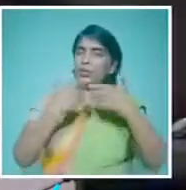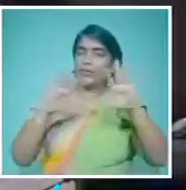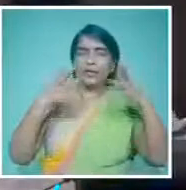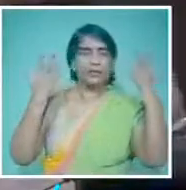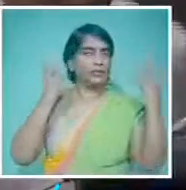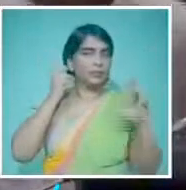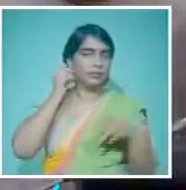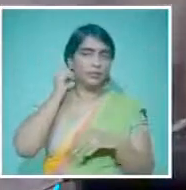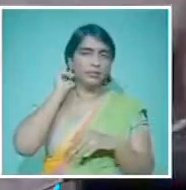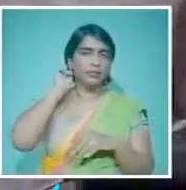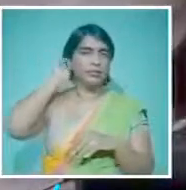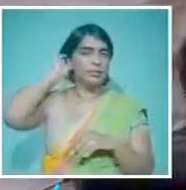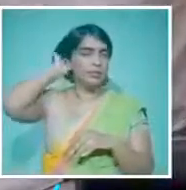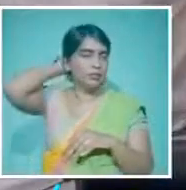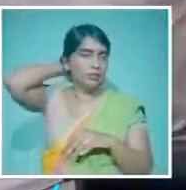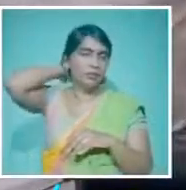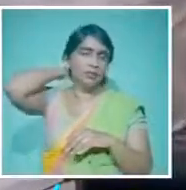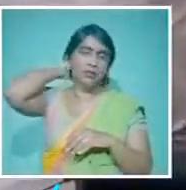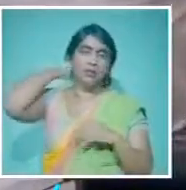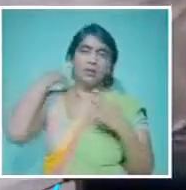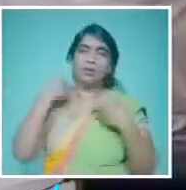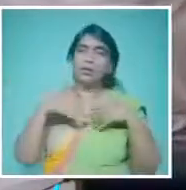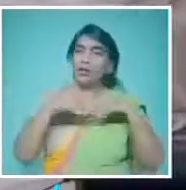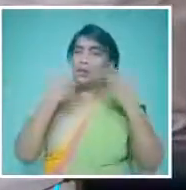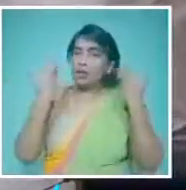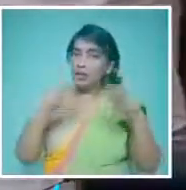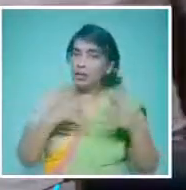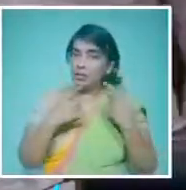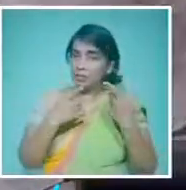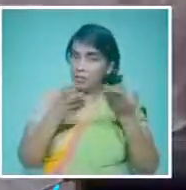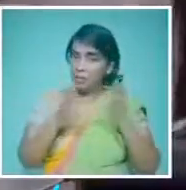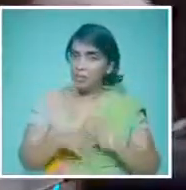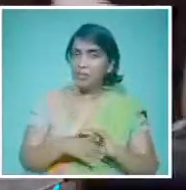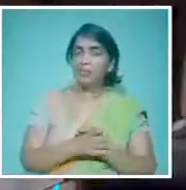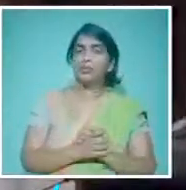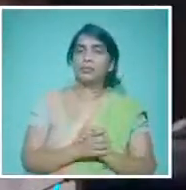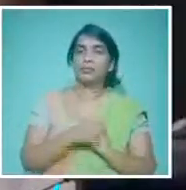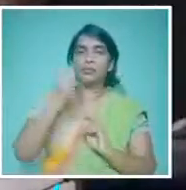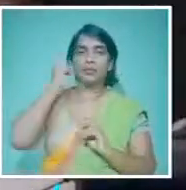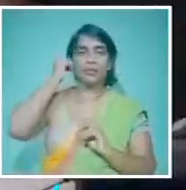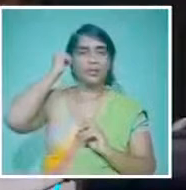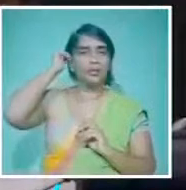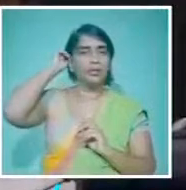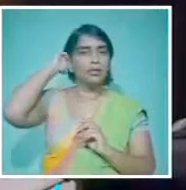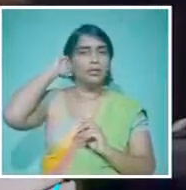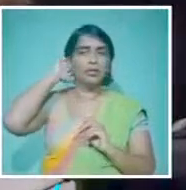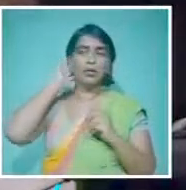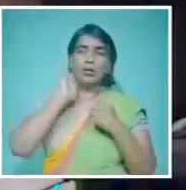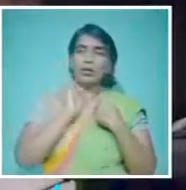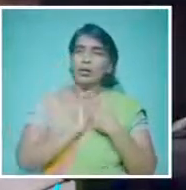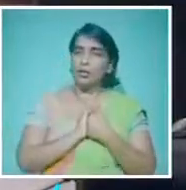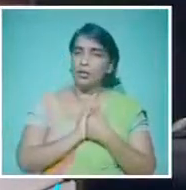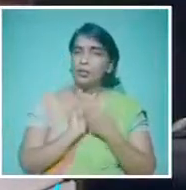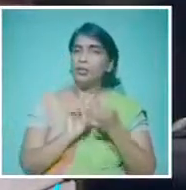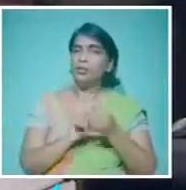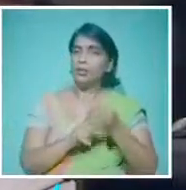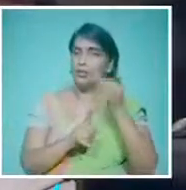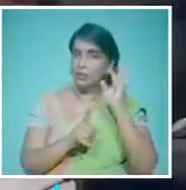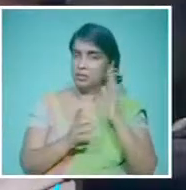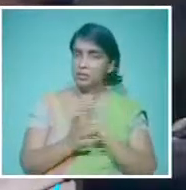කරනවා ඒක අවසන් කරාට පස්සේ ගරු